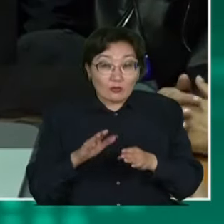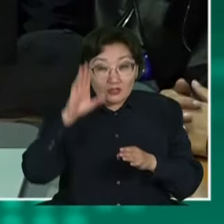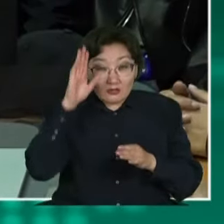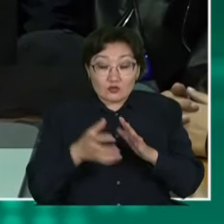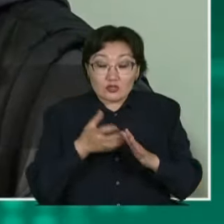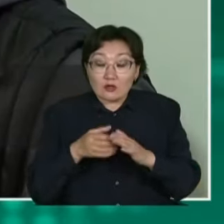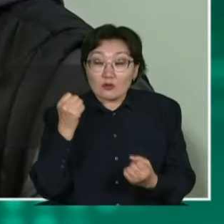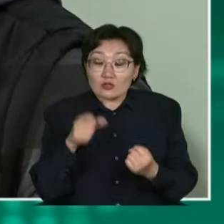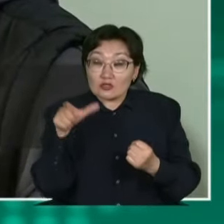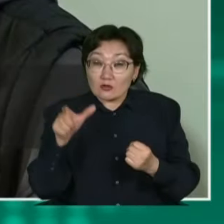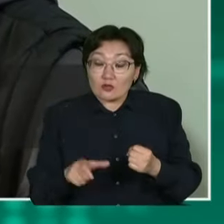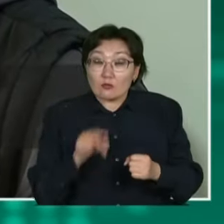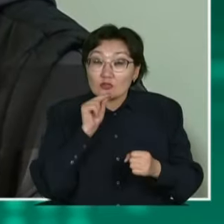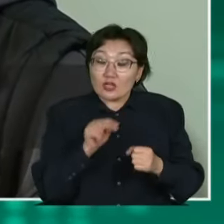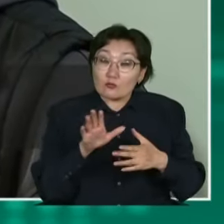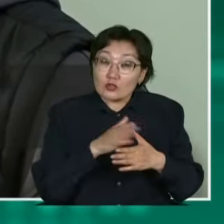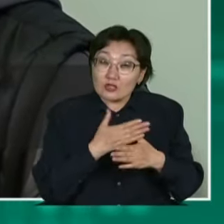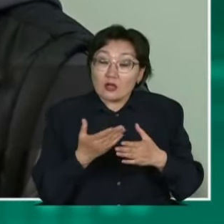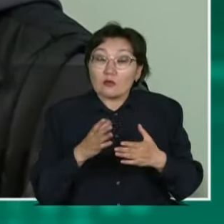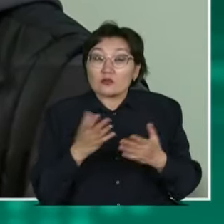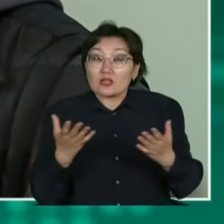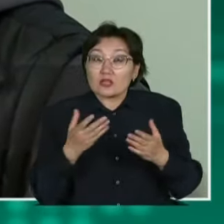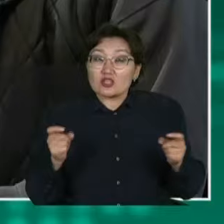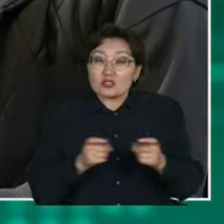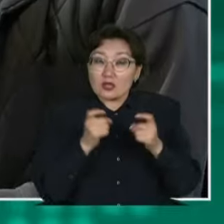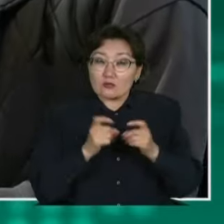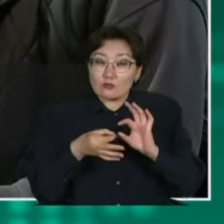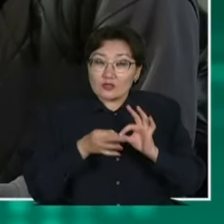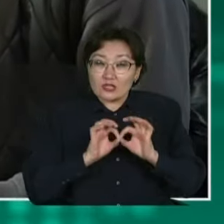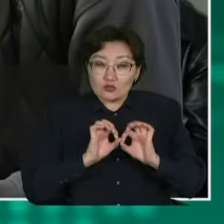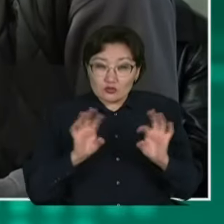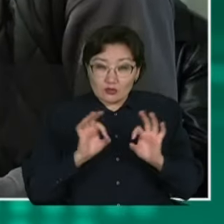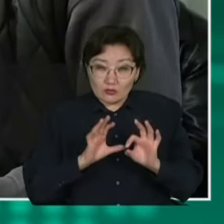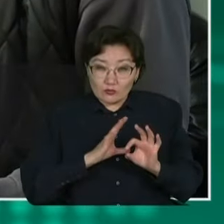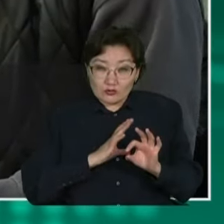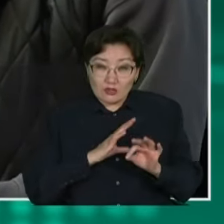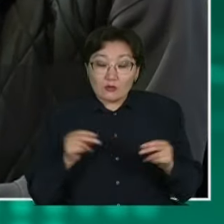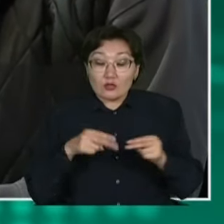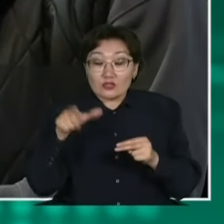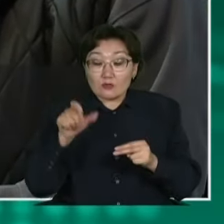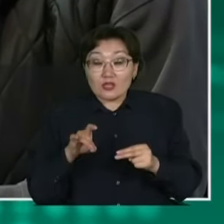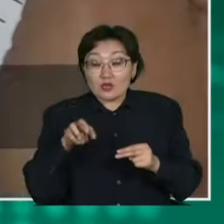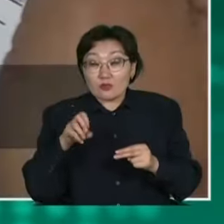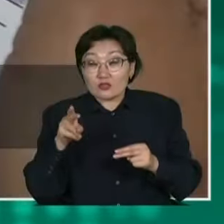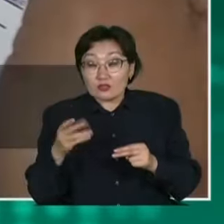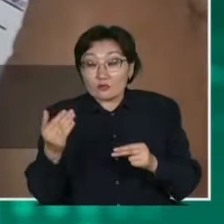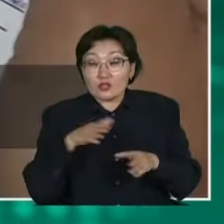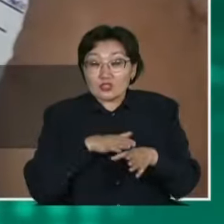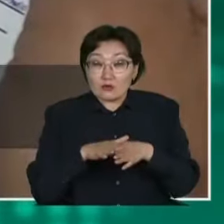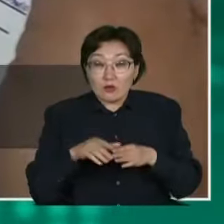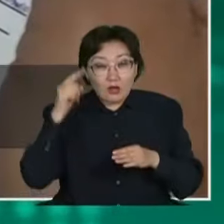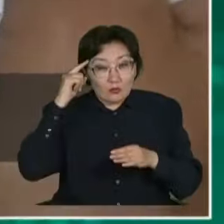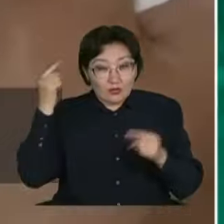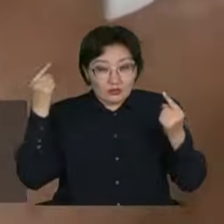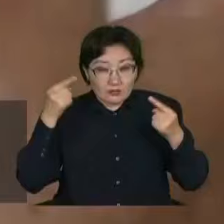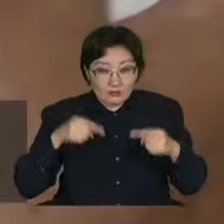көлік жүргізушісі мен сотталушының арасында болған жанжалдың мән-жайын түсіндірді. Сондай-ақ куәгер Ермек Шөкебаеваның толық есінен